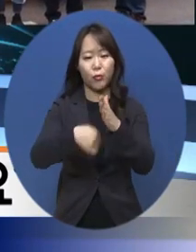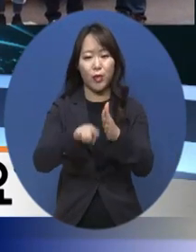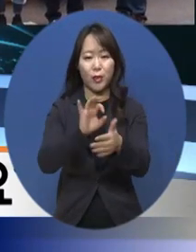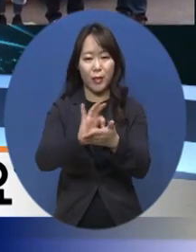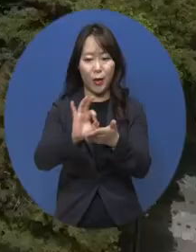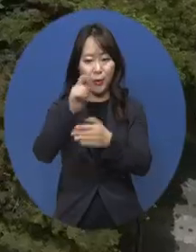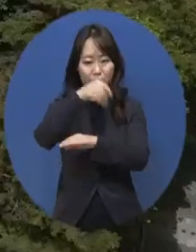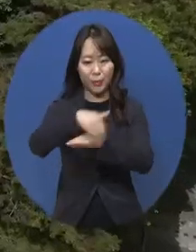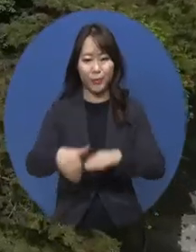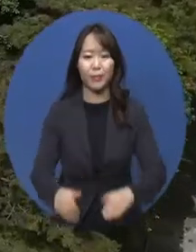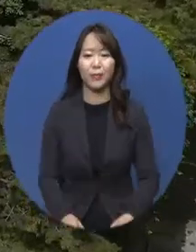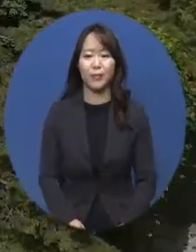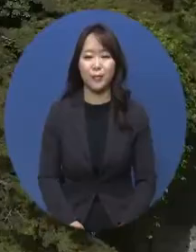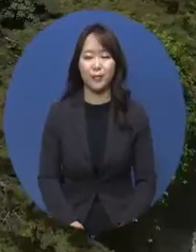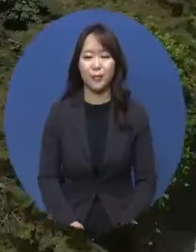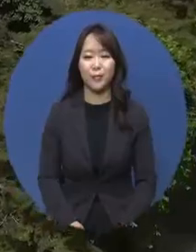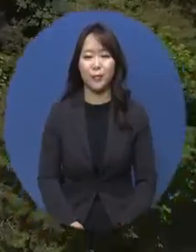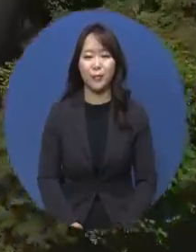예정입니다.